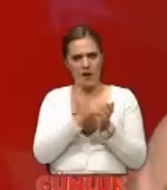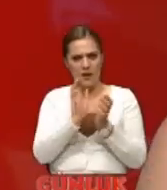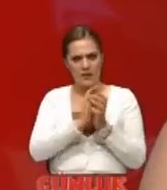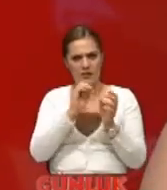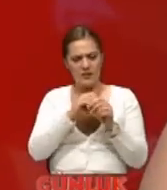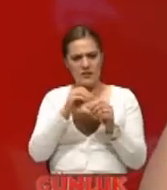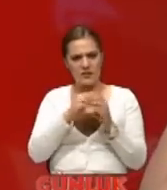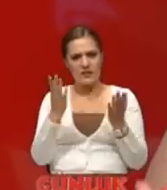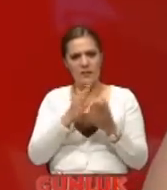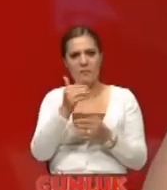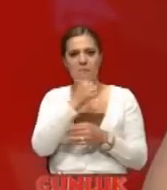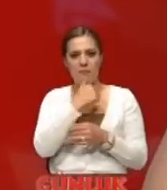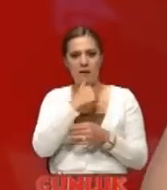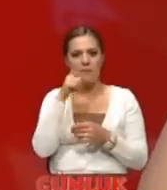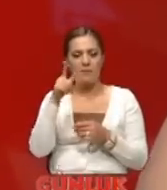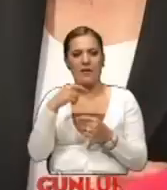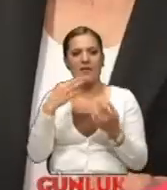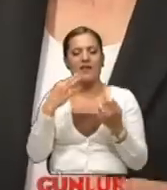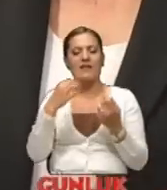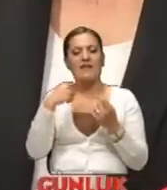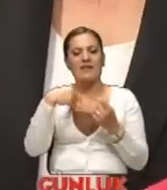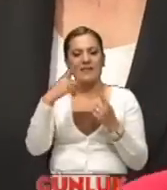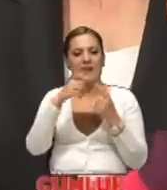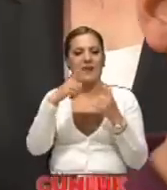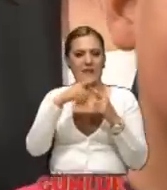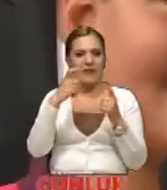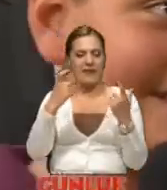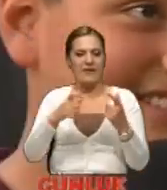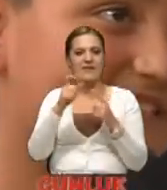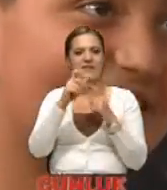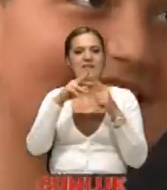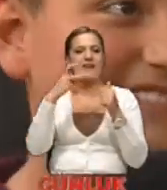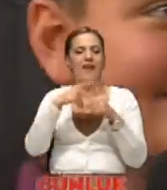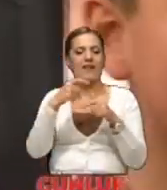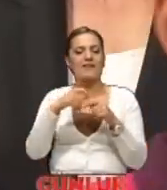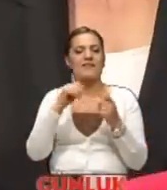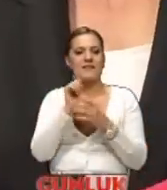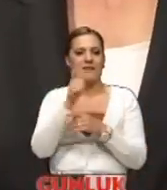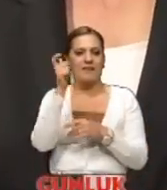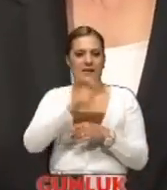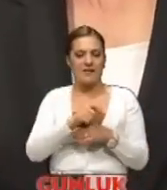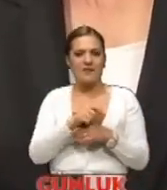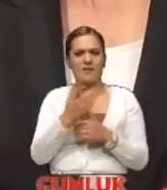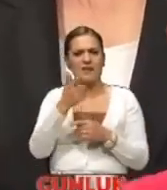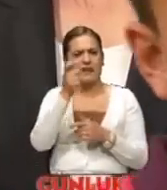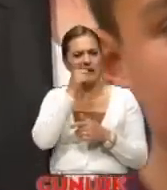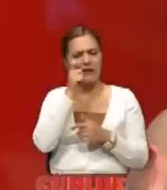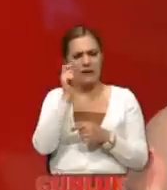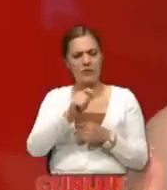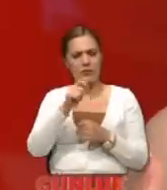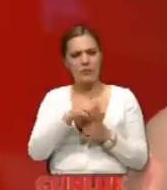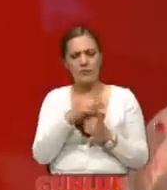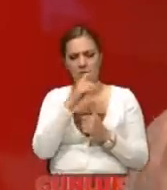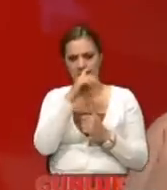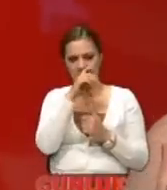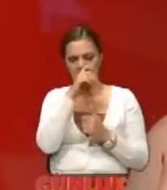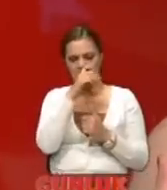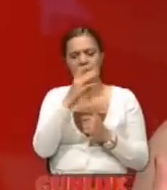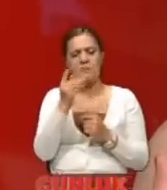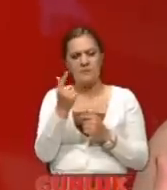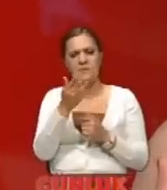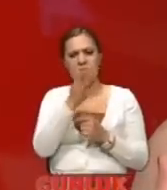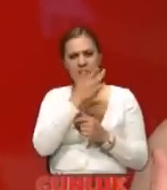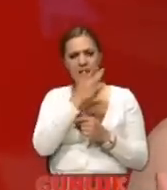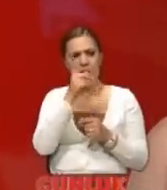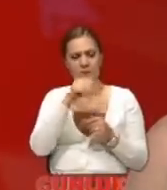de ilgilenen müzikle? Babam saz sanatçı TRT'de. Tamam anlaşıldı, evet. Tamam. Ve dikkat ediyorum, biraz da bildiğim